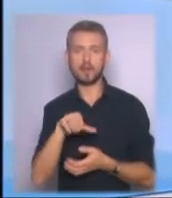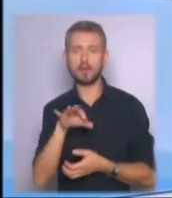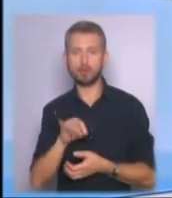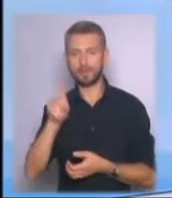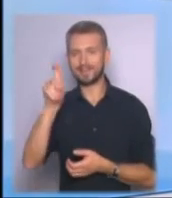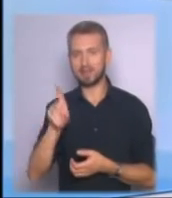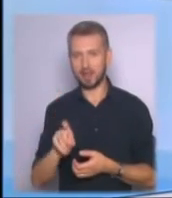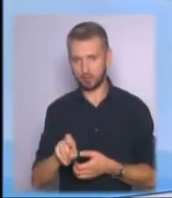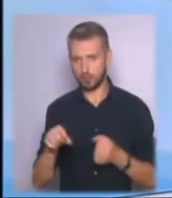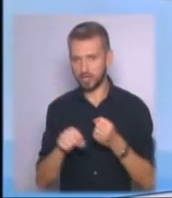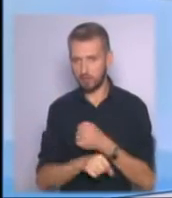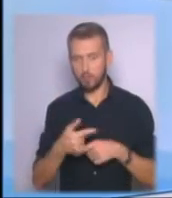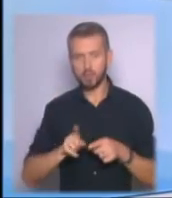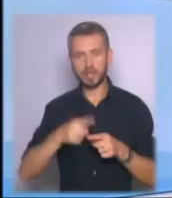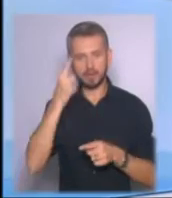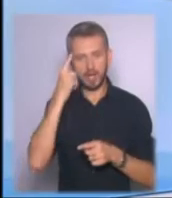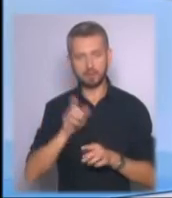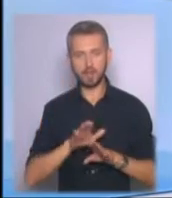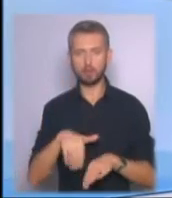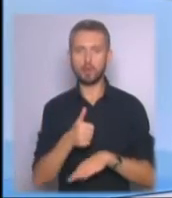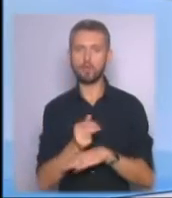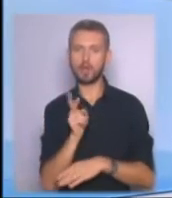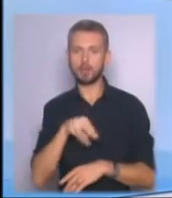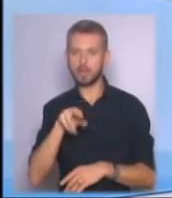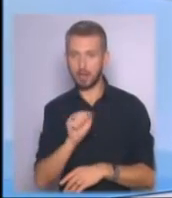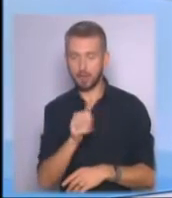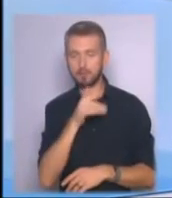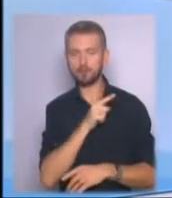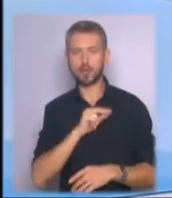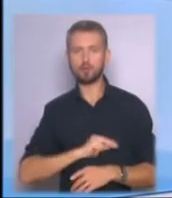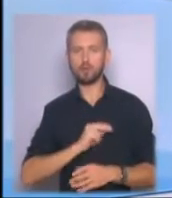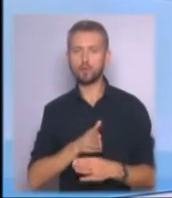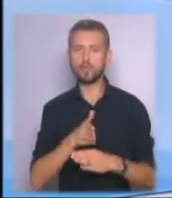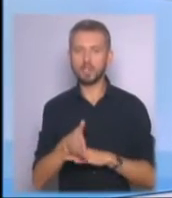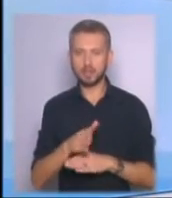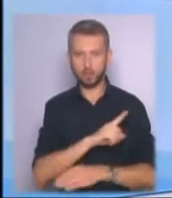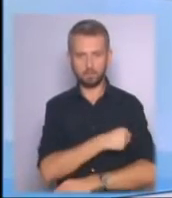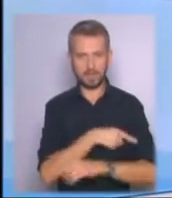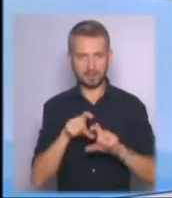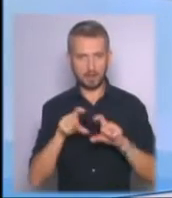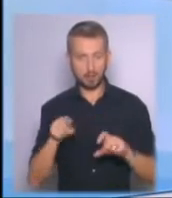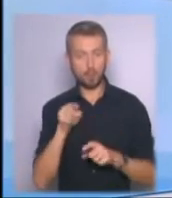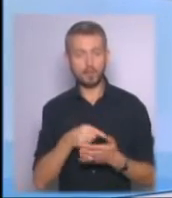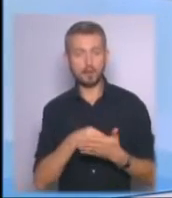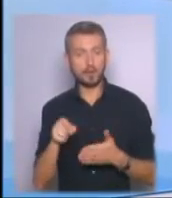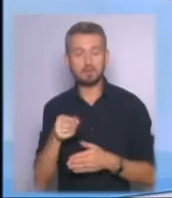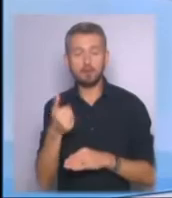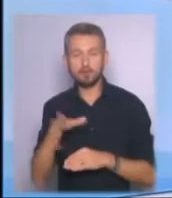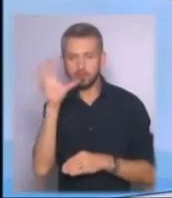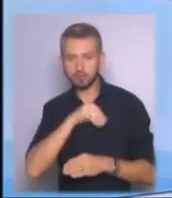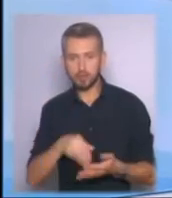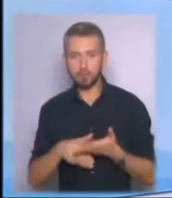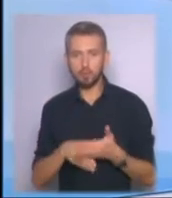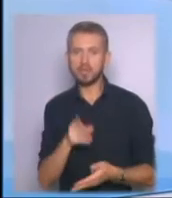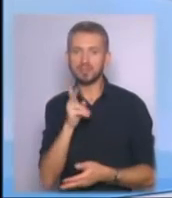травмою. Про це заявив заступник голови КМДА Михайло Радуцький під час робочого візиту до медзакладу. Він зазначив, там вже вдалося допомогти